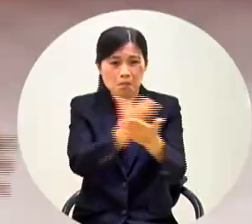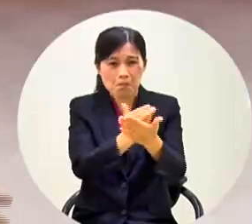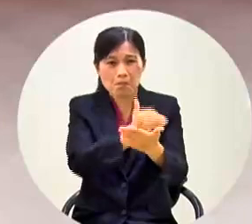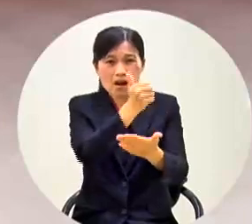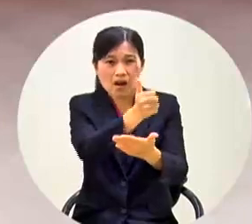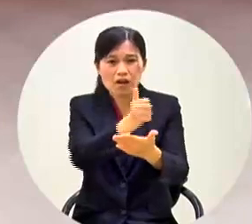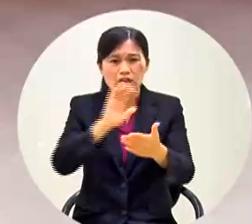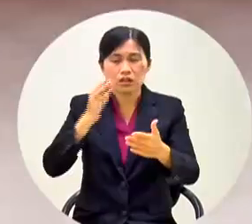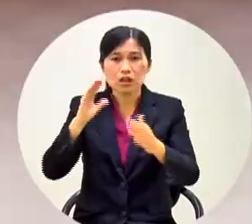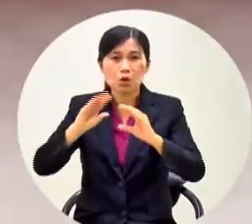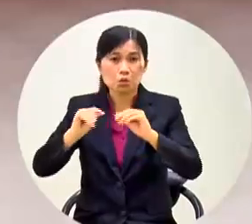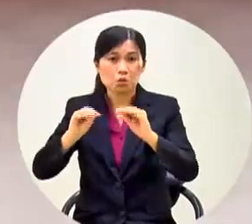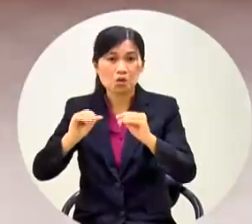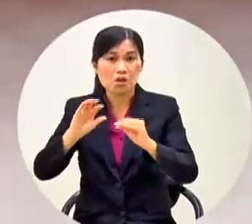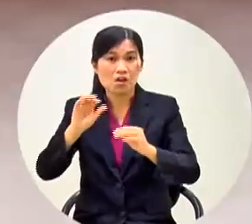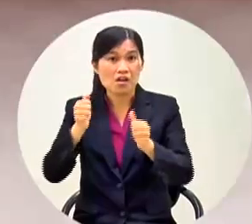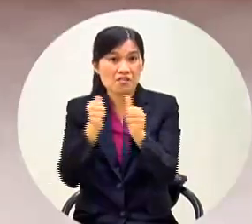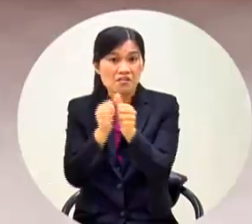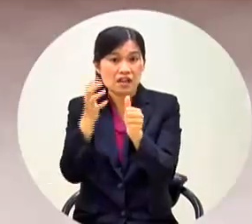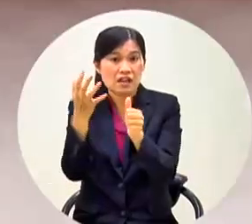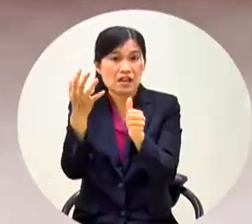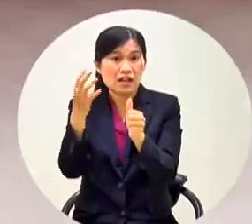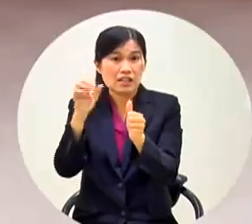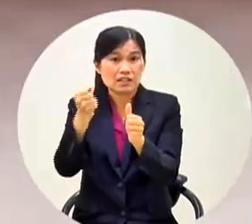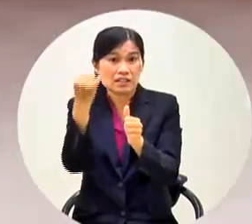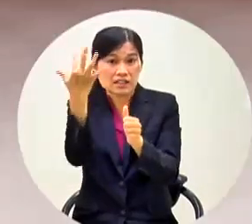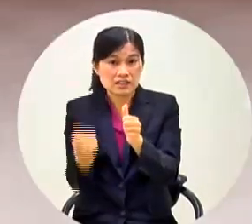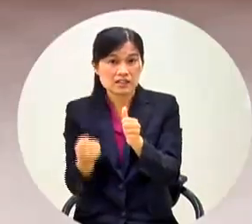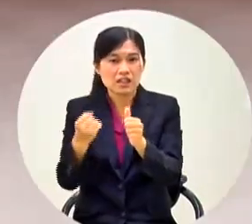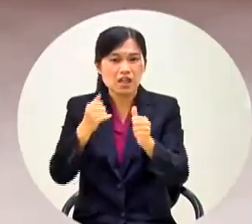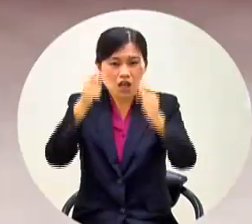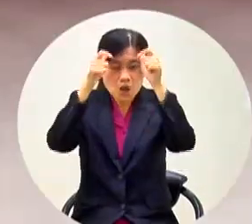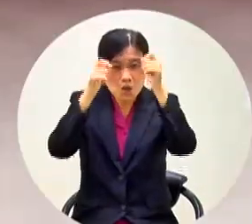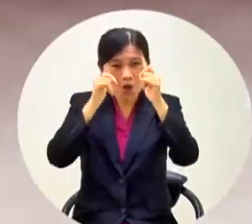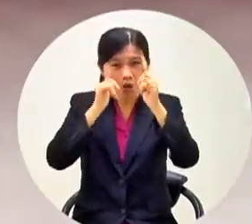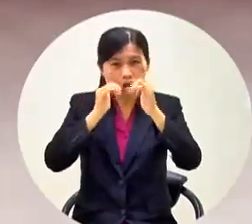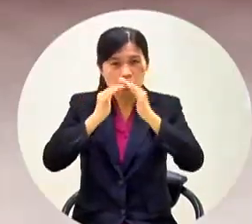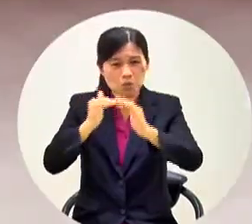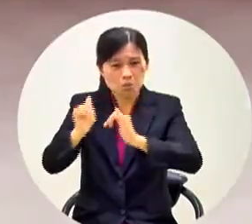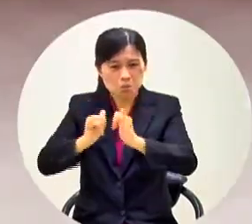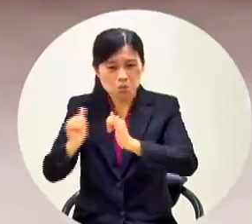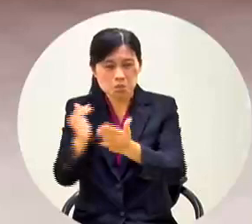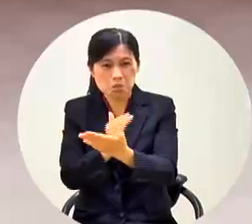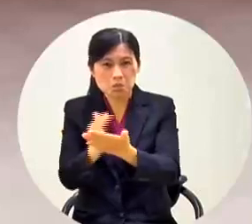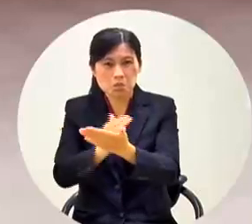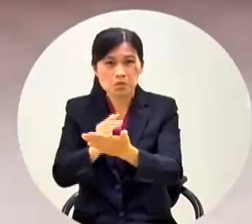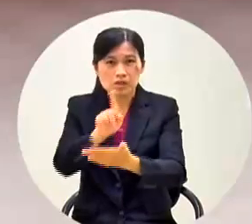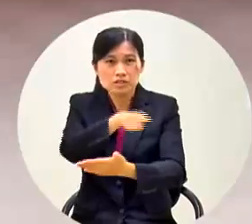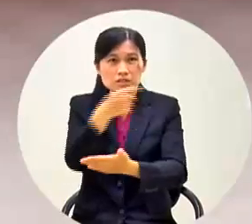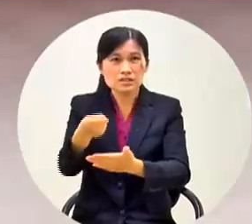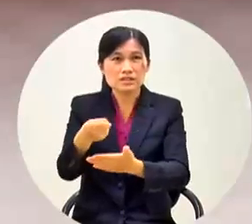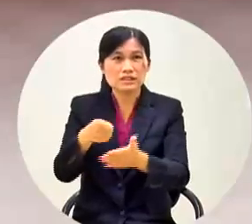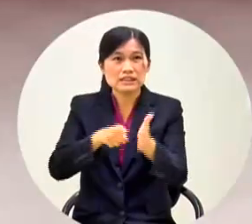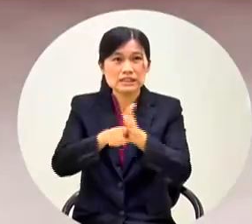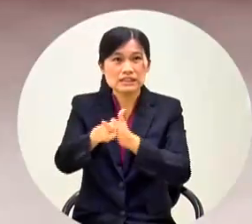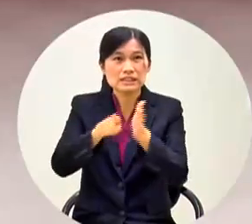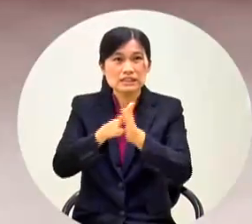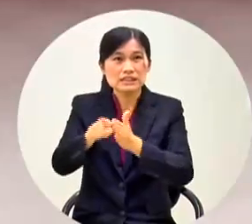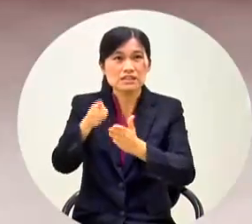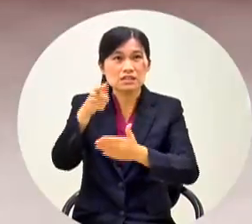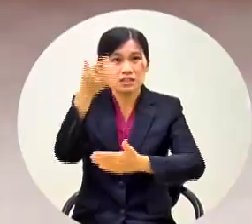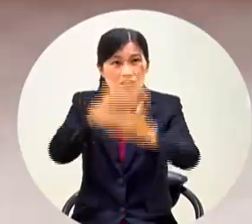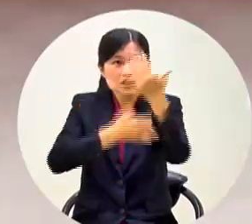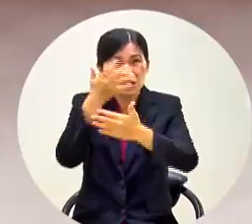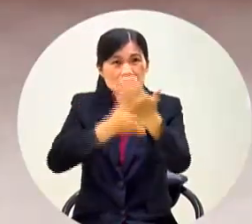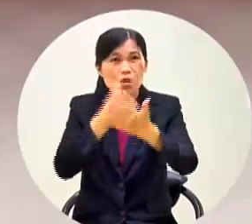让社会大众、高雄市民来公平。那接下来我们就一直来看影片，让大家看清楚、